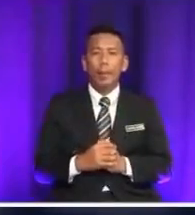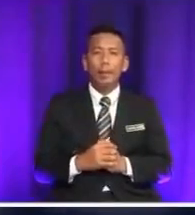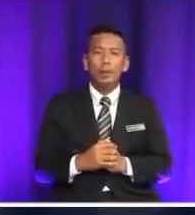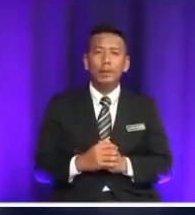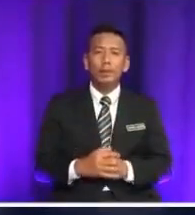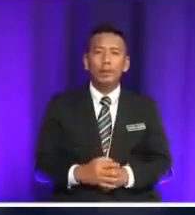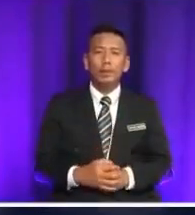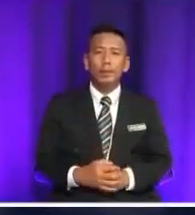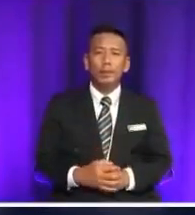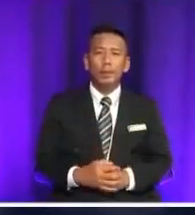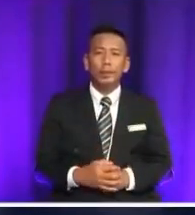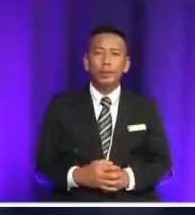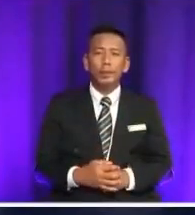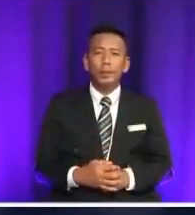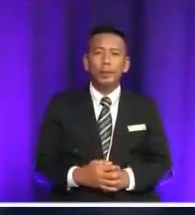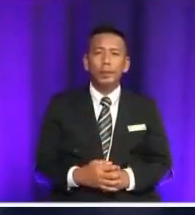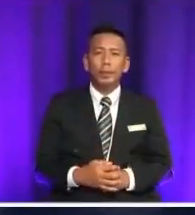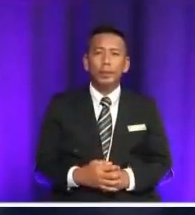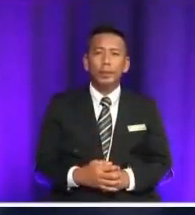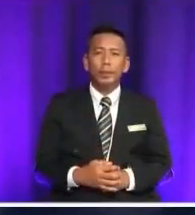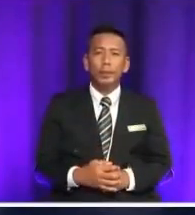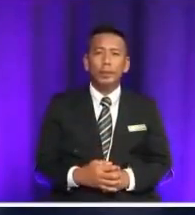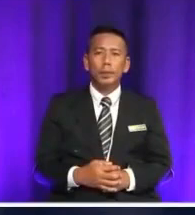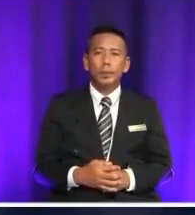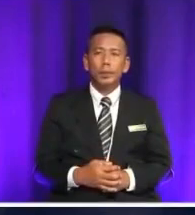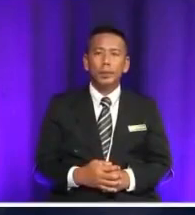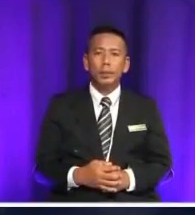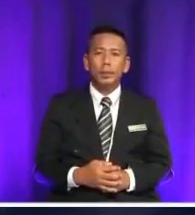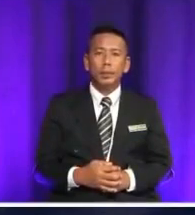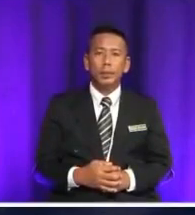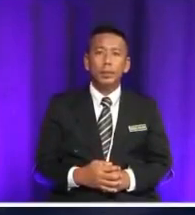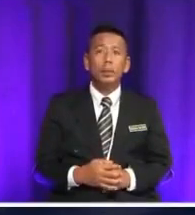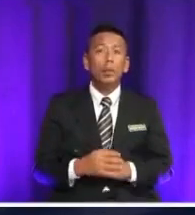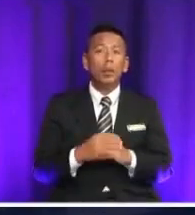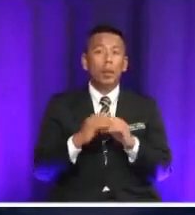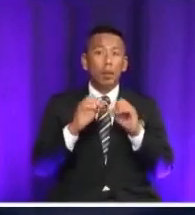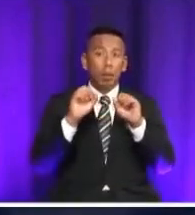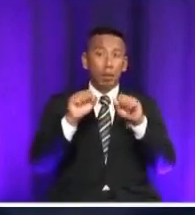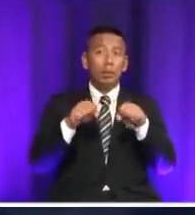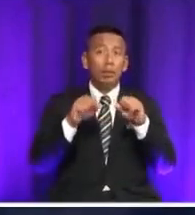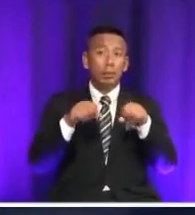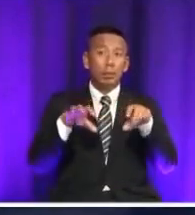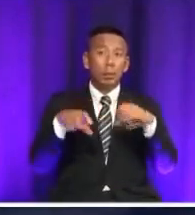ini bagian sini kita beli buat sebelum kita